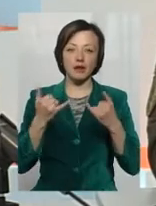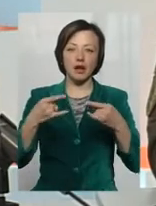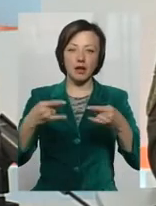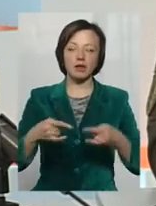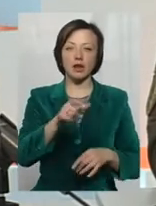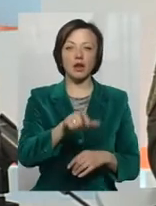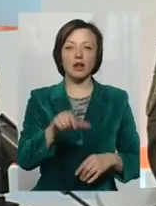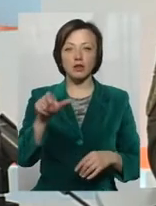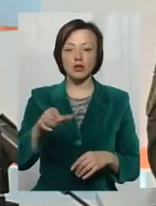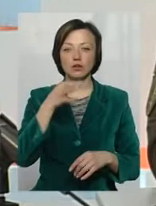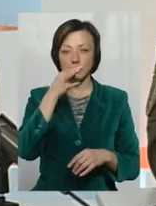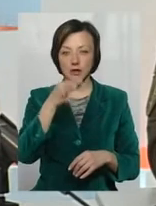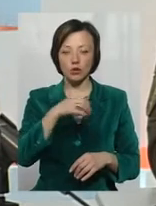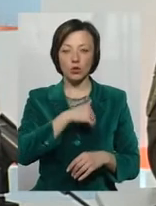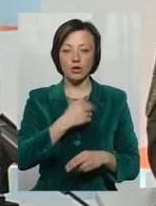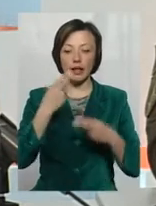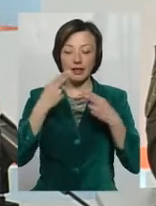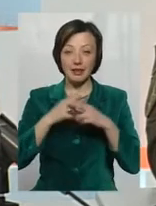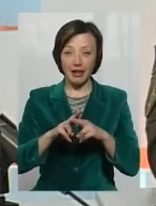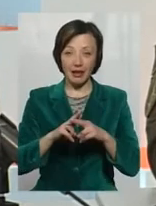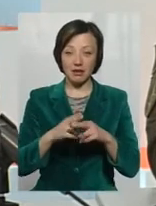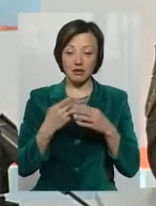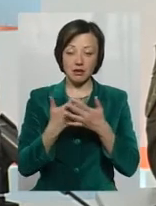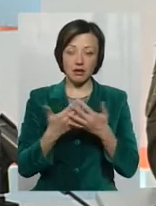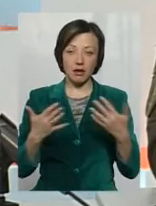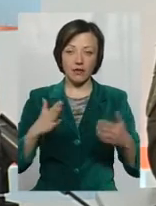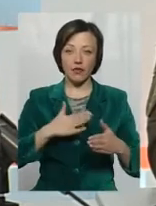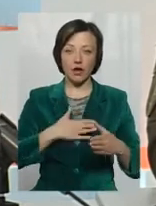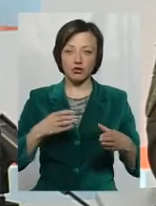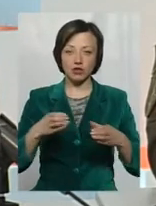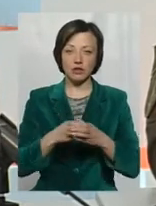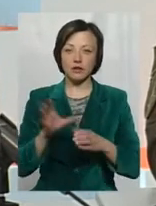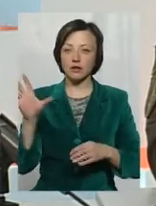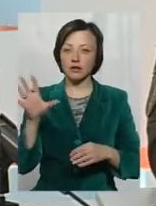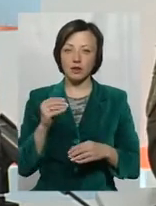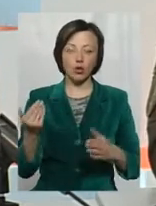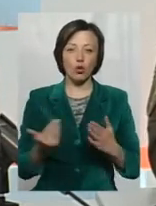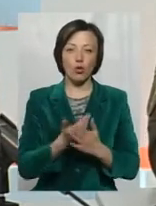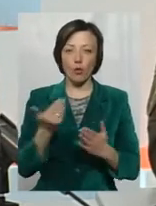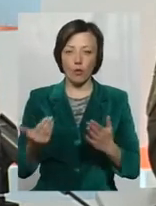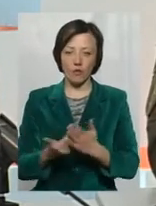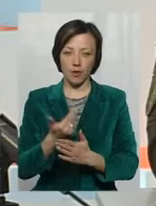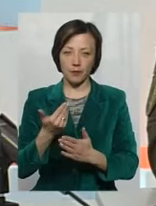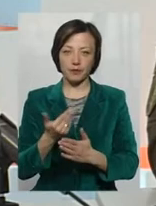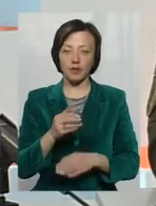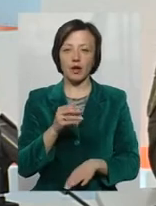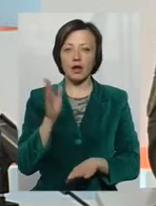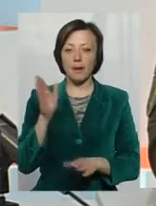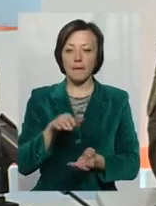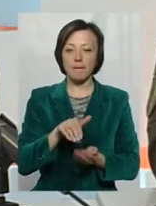телеглядачів, що техніка на сьогоднішній день в нашій частині вся нового покоління. Тобто